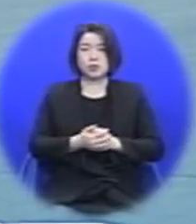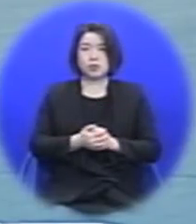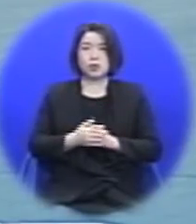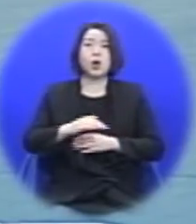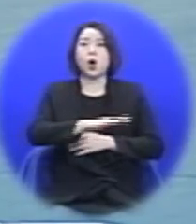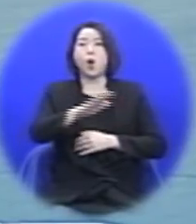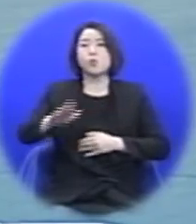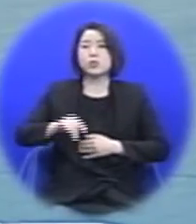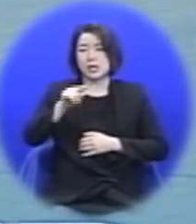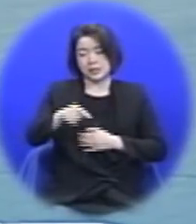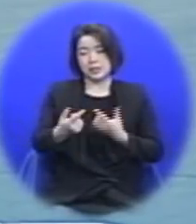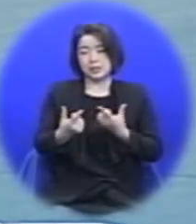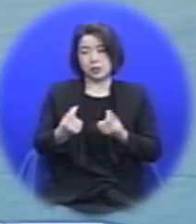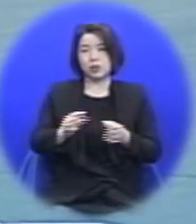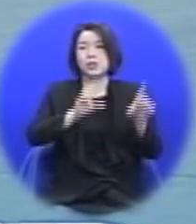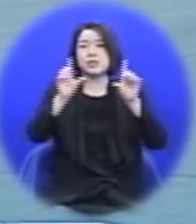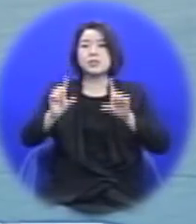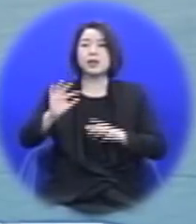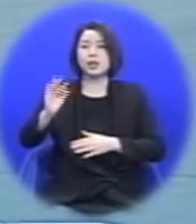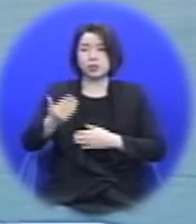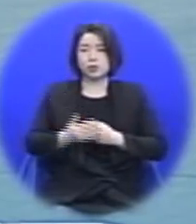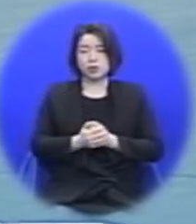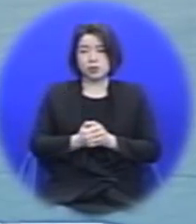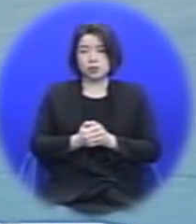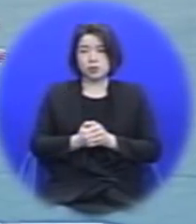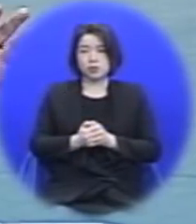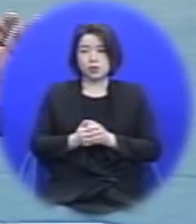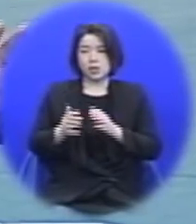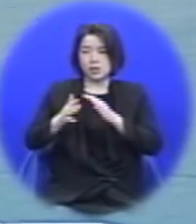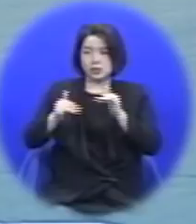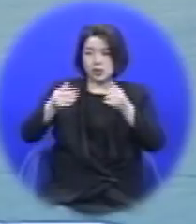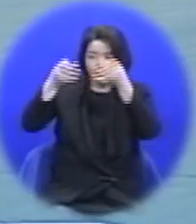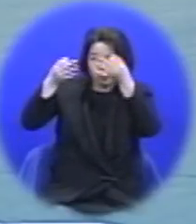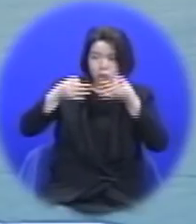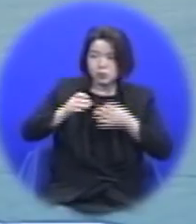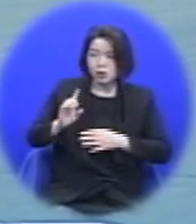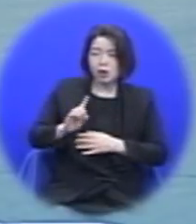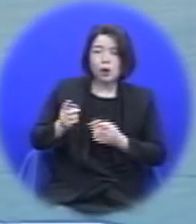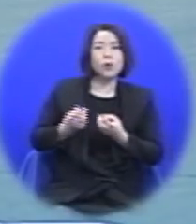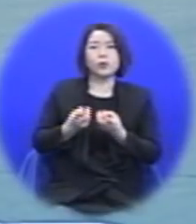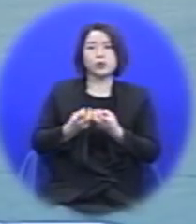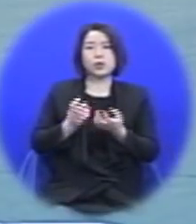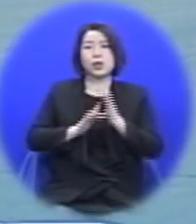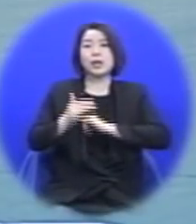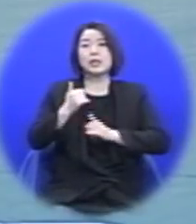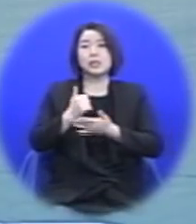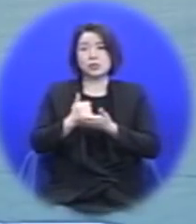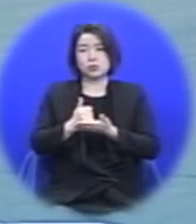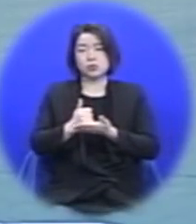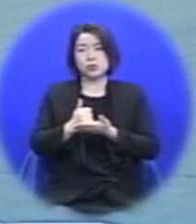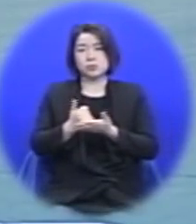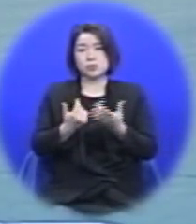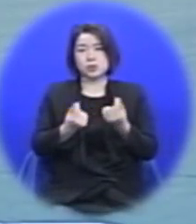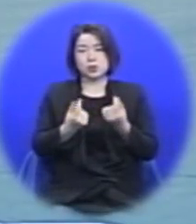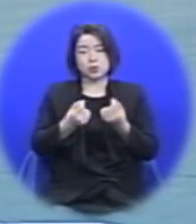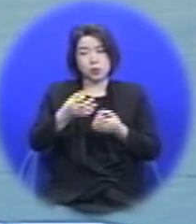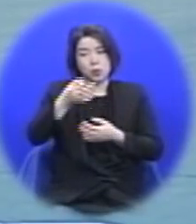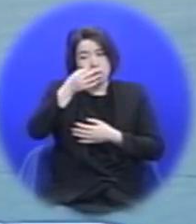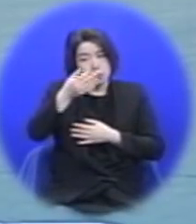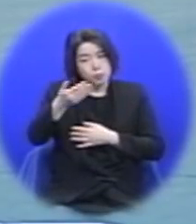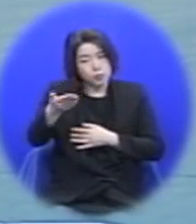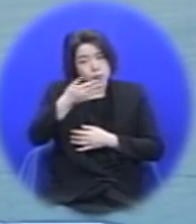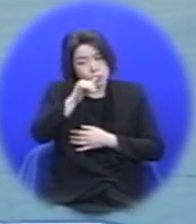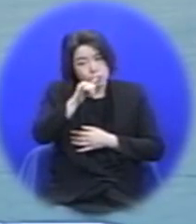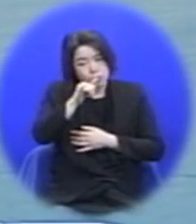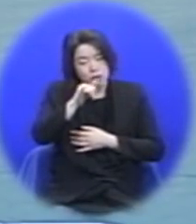우리가 그렇게 살아야 하잖아요. 아유, 사람들이 보는데 어떻게 예수님처럼 그렇게 보일 수